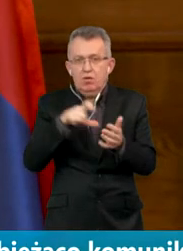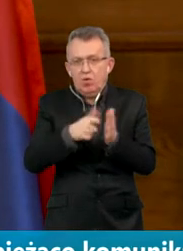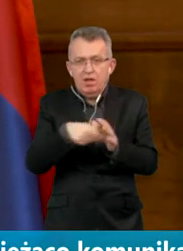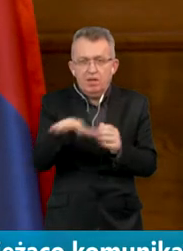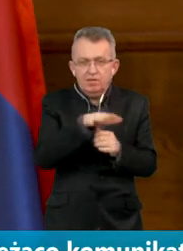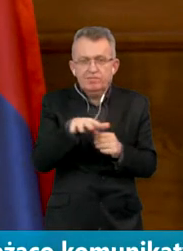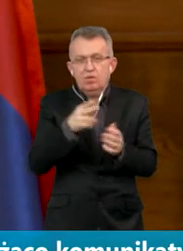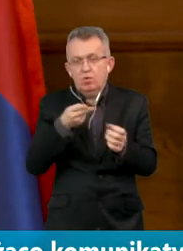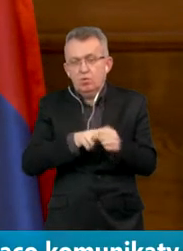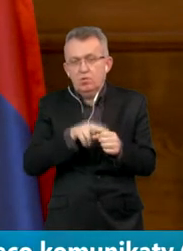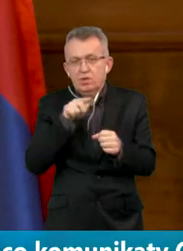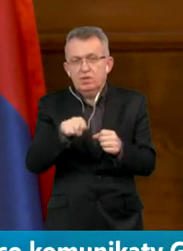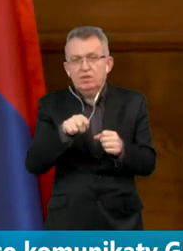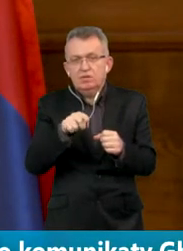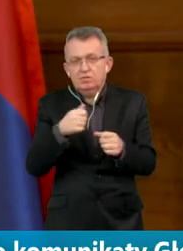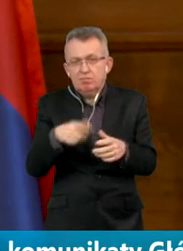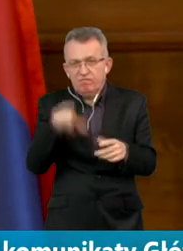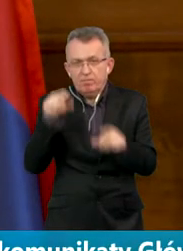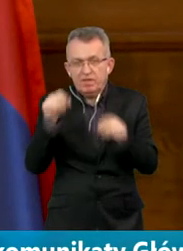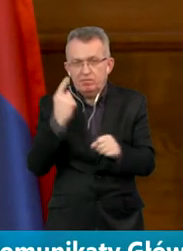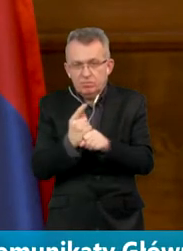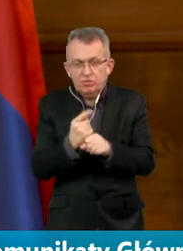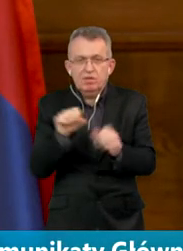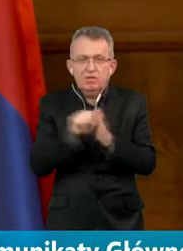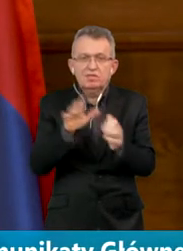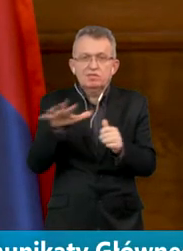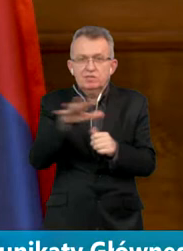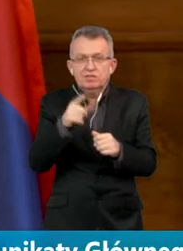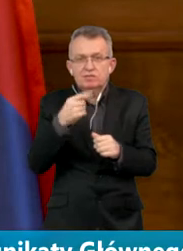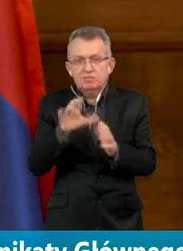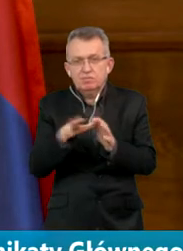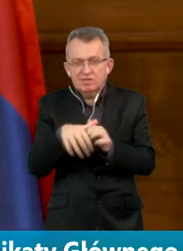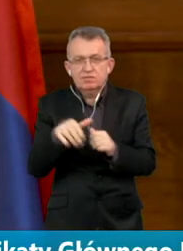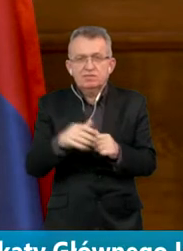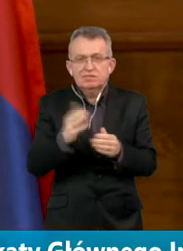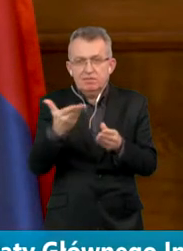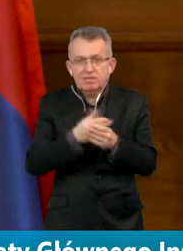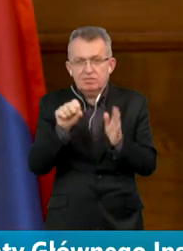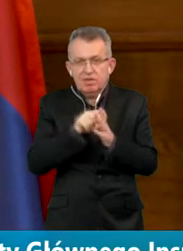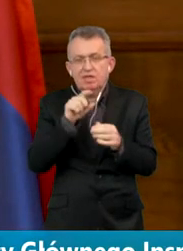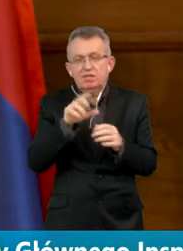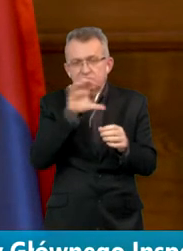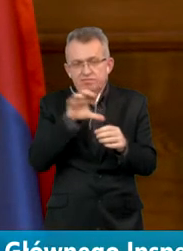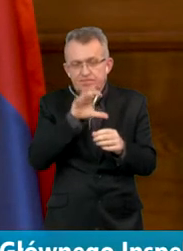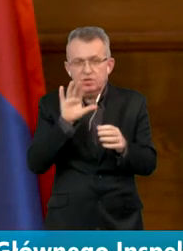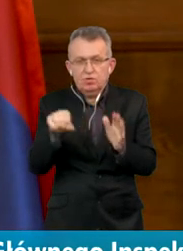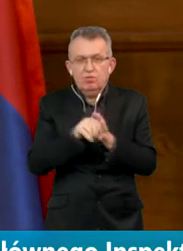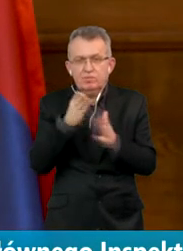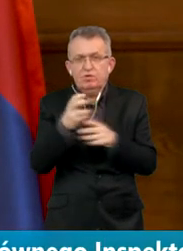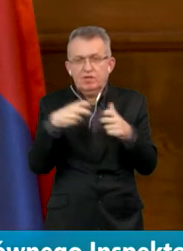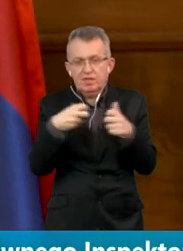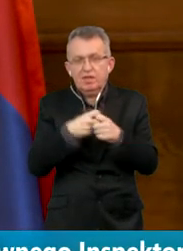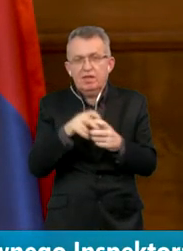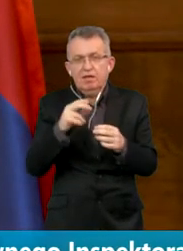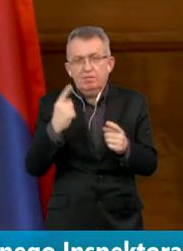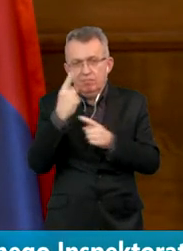które zostały wybrane w poszczególnych dzielnicach naszego miasta. Zapraszam na tę stronę wszystkich zainteresowanych i